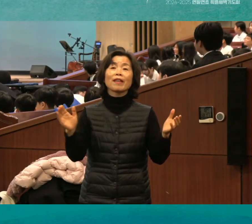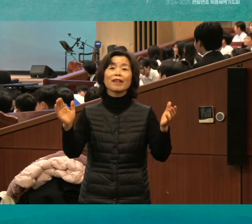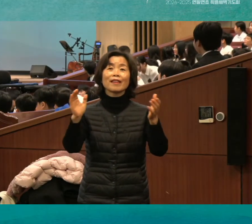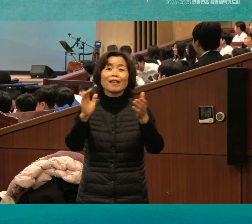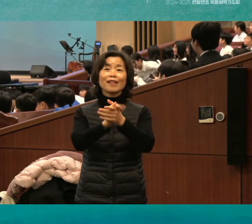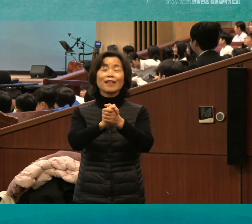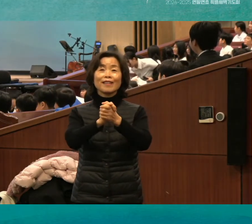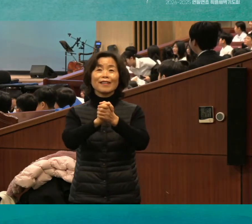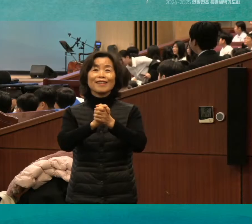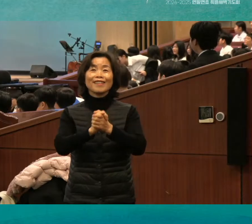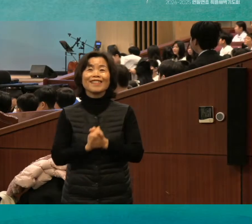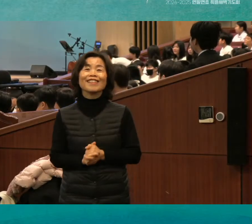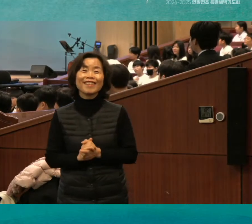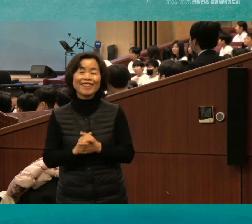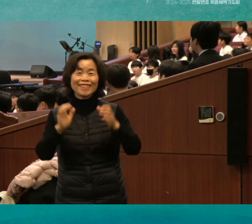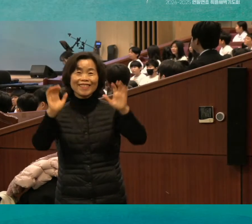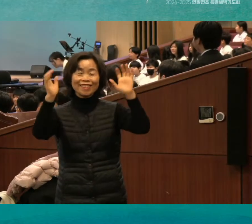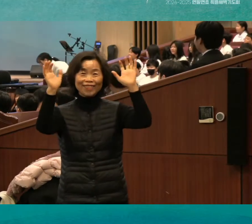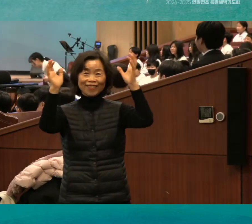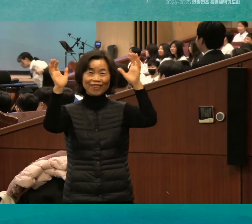아멘.